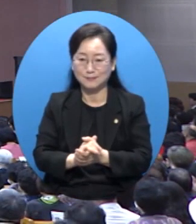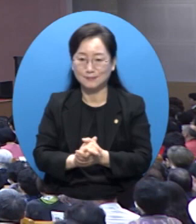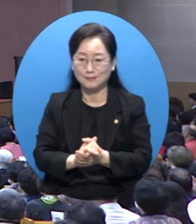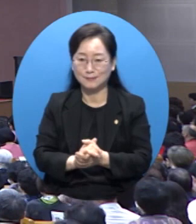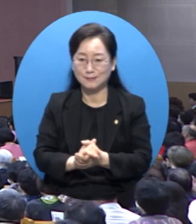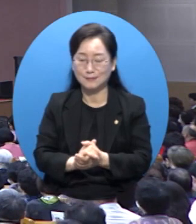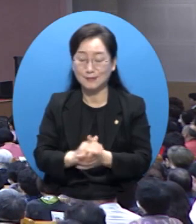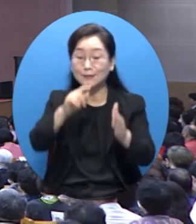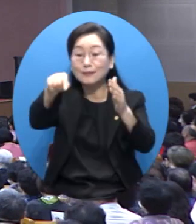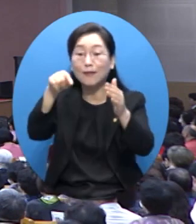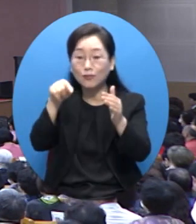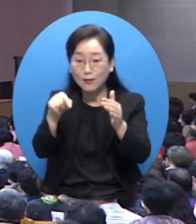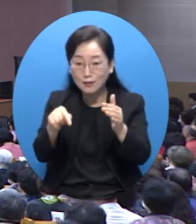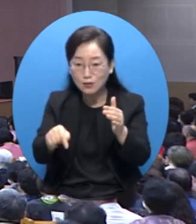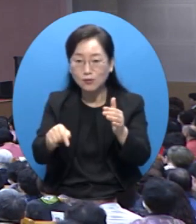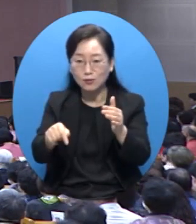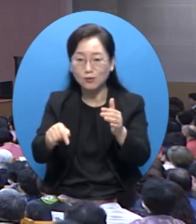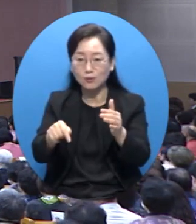그 가운데